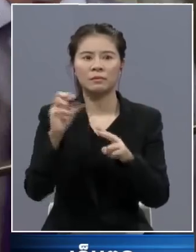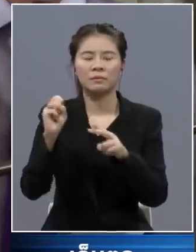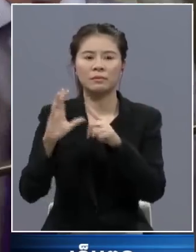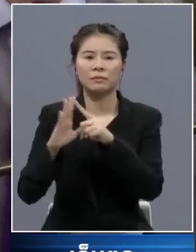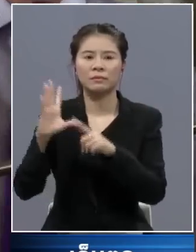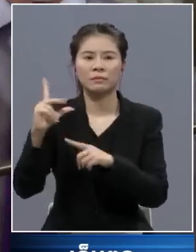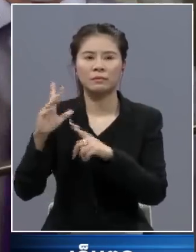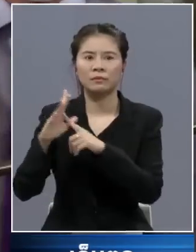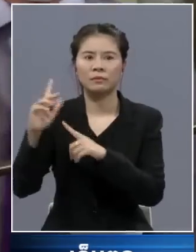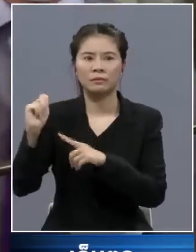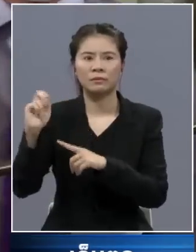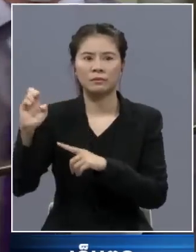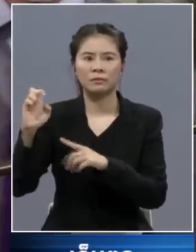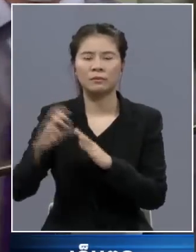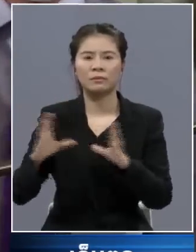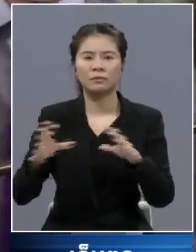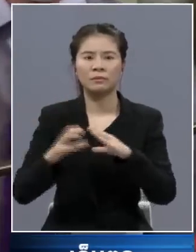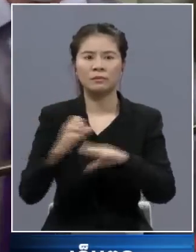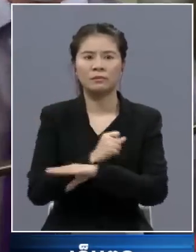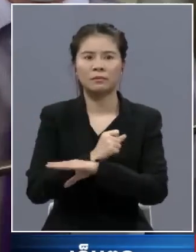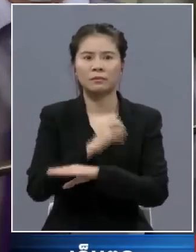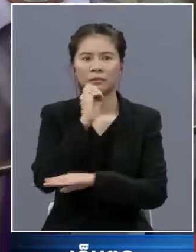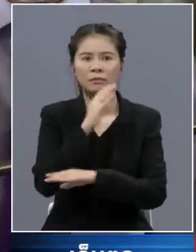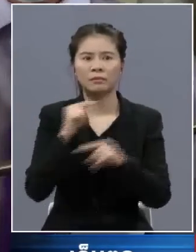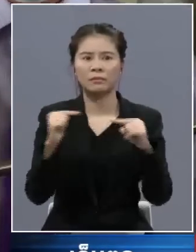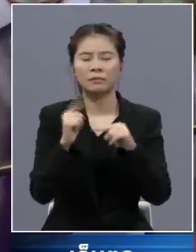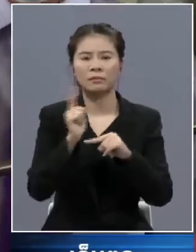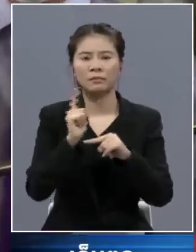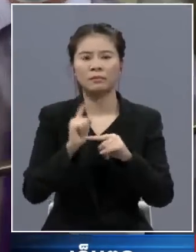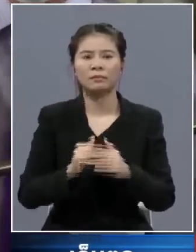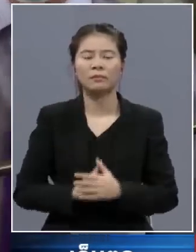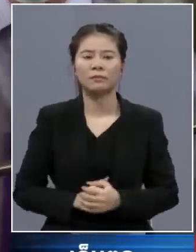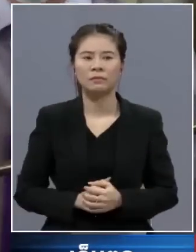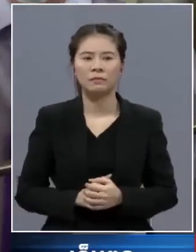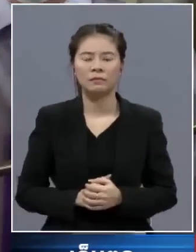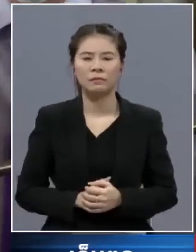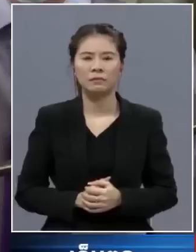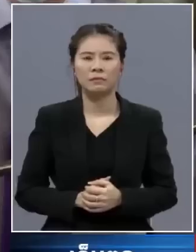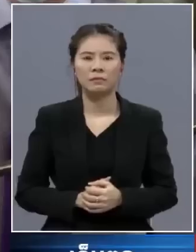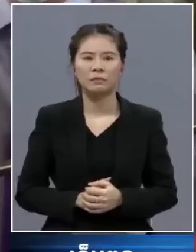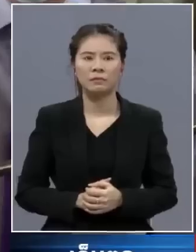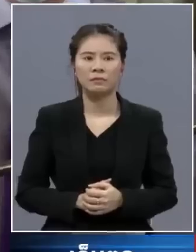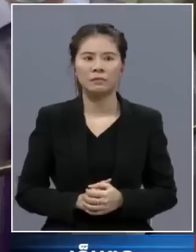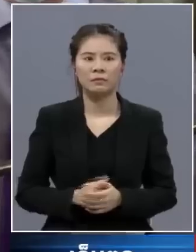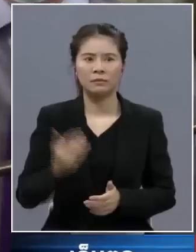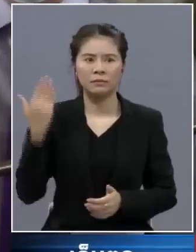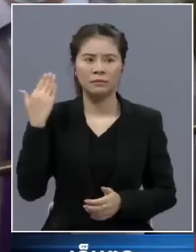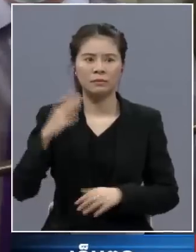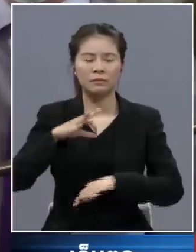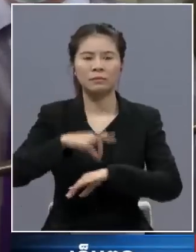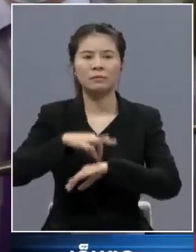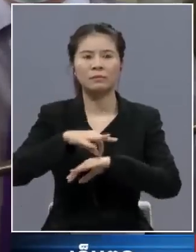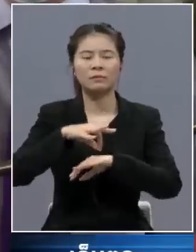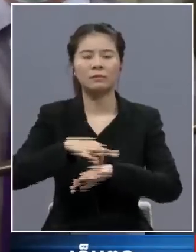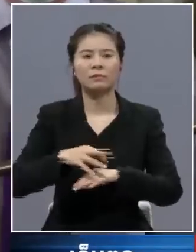วิเคราะห์ของกูรูทางการเมืองเลยนะครับคุณไพศาลพืชมงคลโดยในสมัยสภาสมัยที่ผ่านมาเนี่ยดำรงตำแหน่งรองประธานสภ